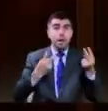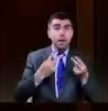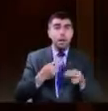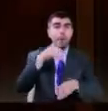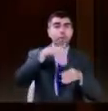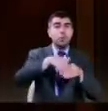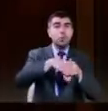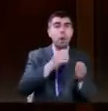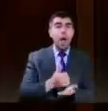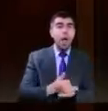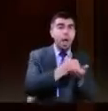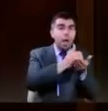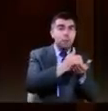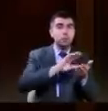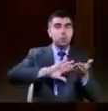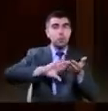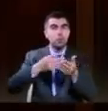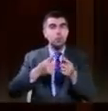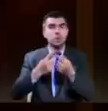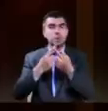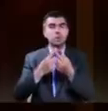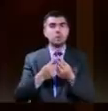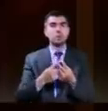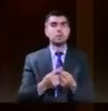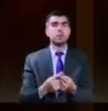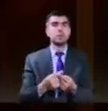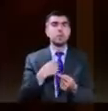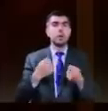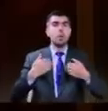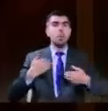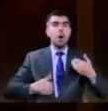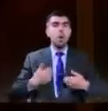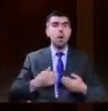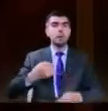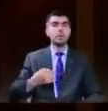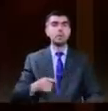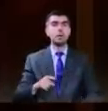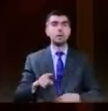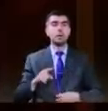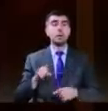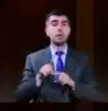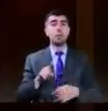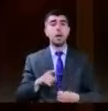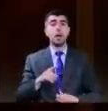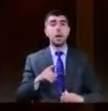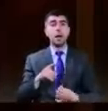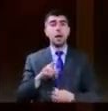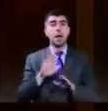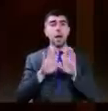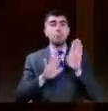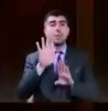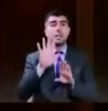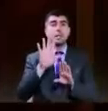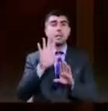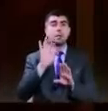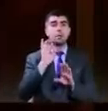التماسك الاجتماعي في شقه المتعلق بذوي الاحتياجات الخاصة، حيث خصص له هذه السنة 50 مليون درهم